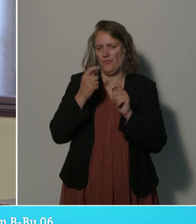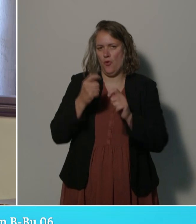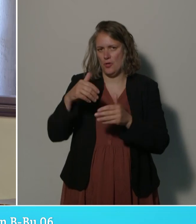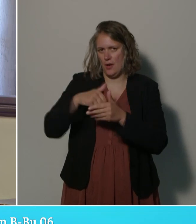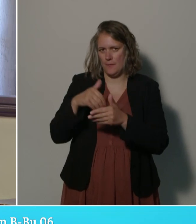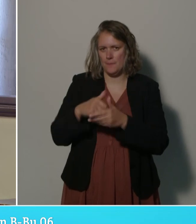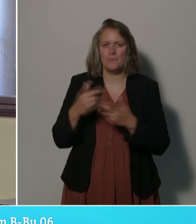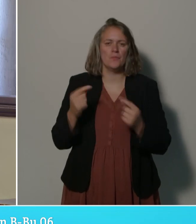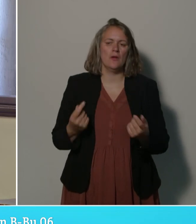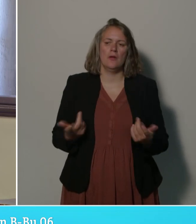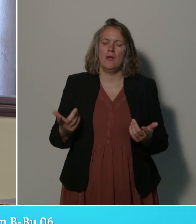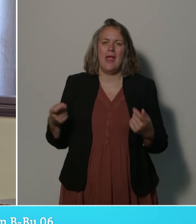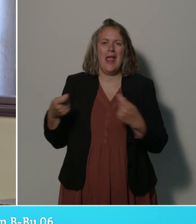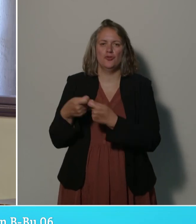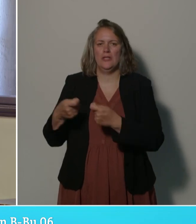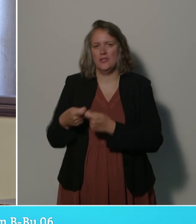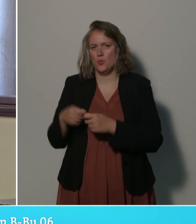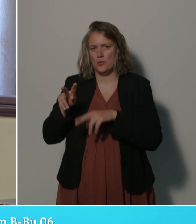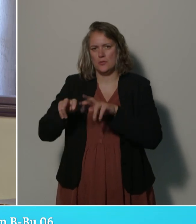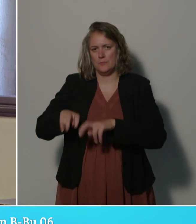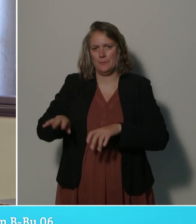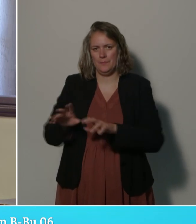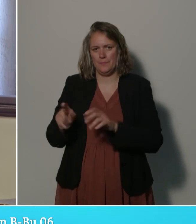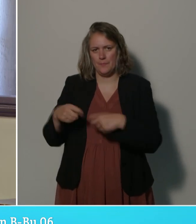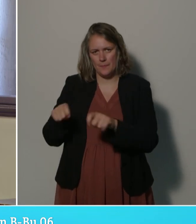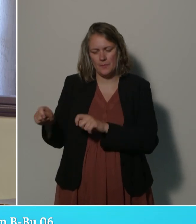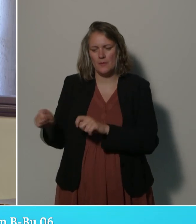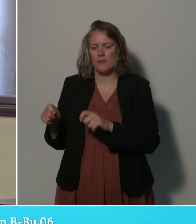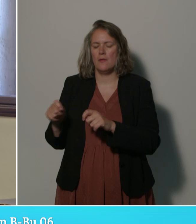Der Erschließungsvertrag erfolgt mit der Jena